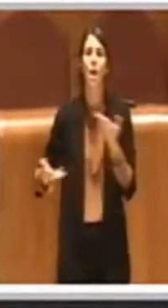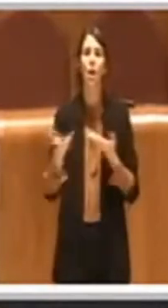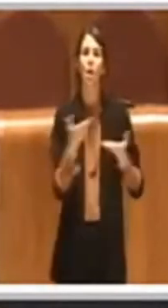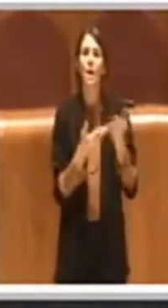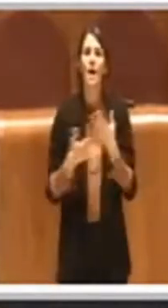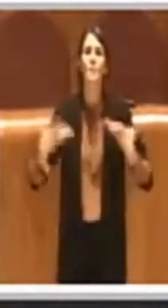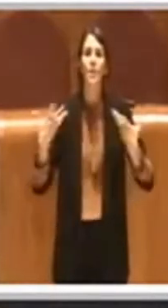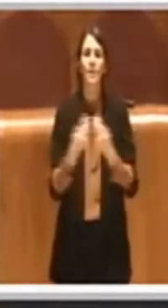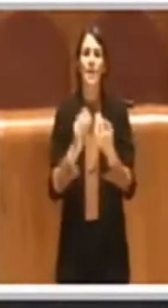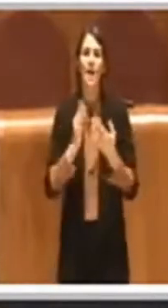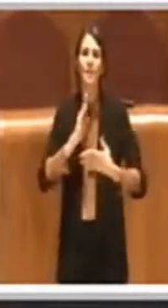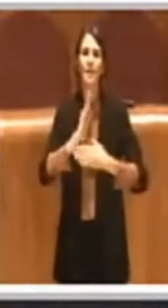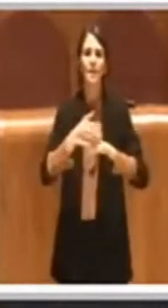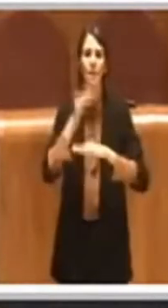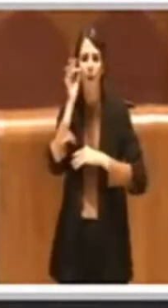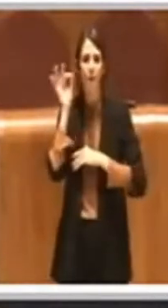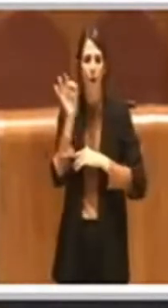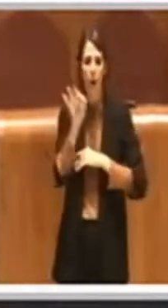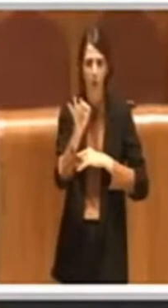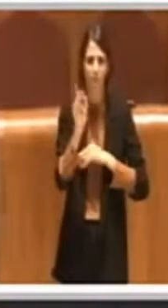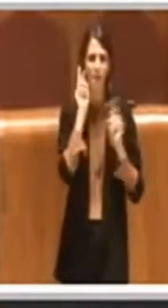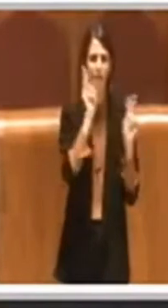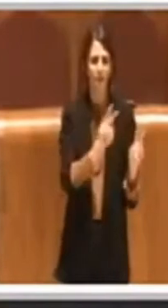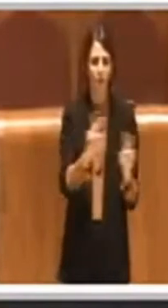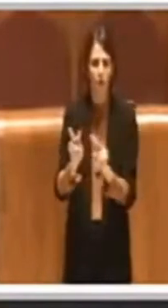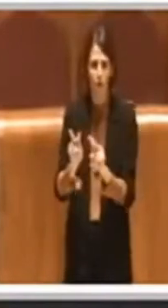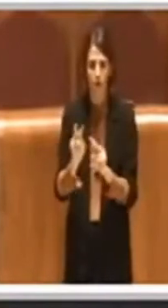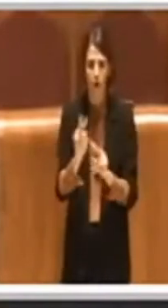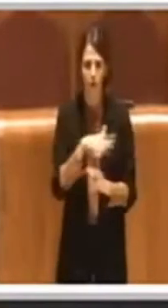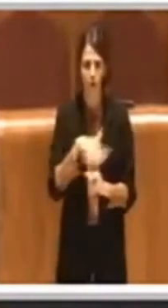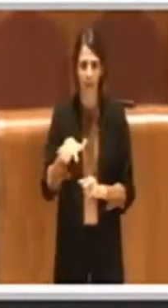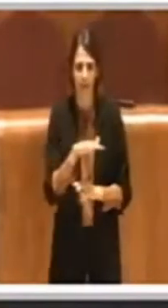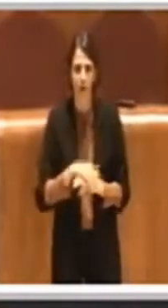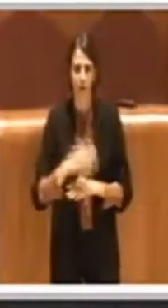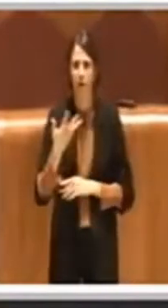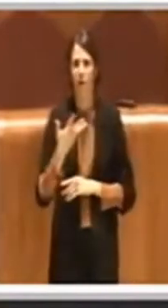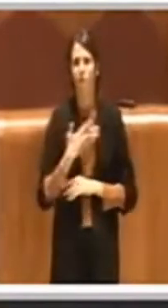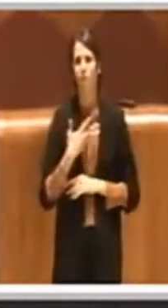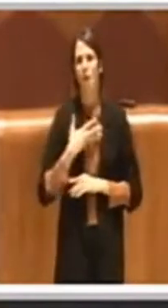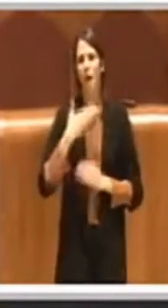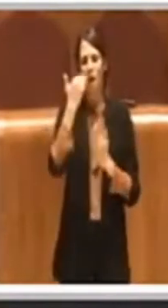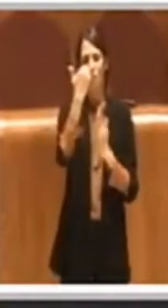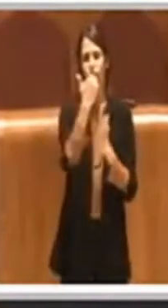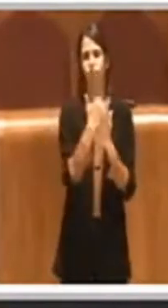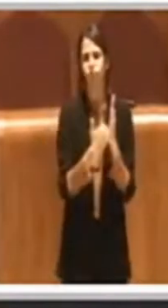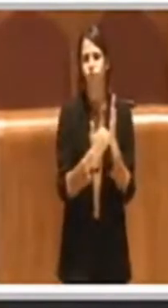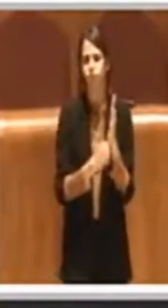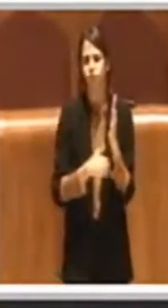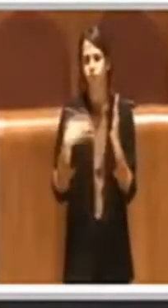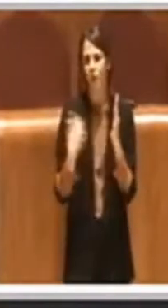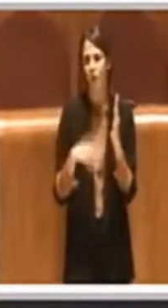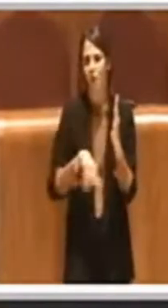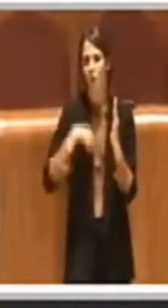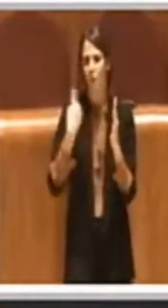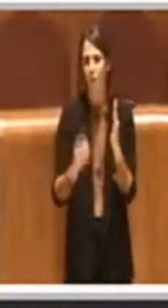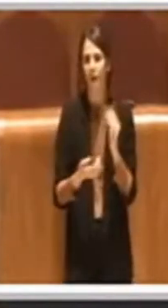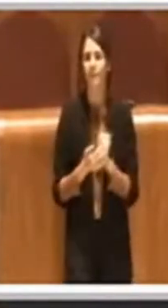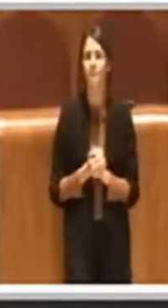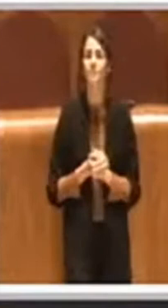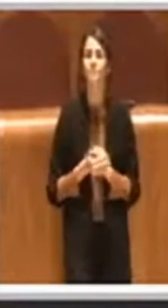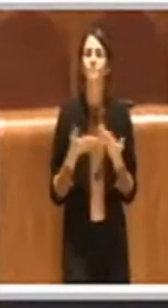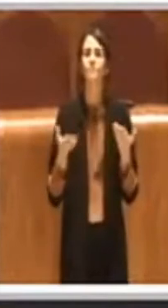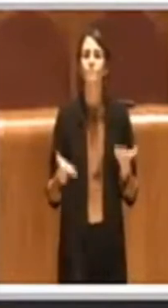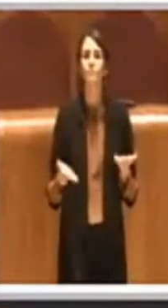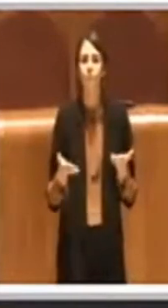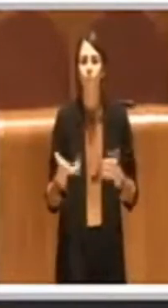intervento c'è una scheda lunga che non che non leggo tutto allora diciamo che su questo punto siamo al di là